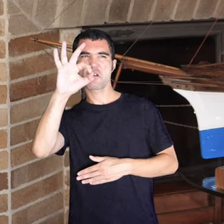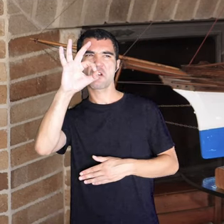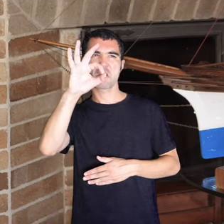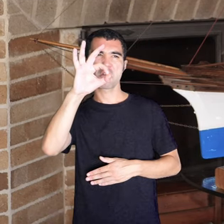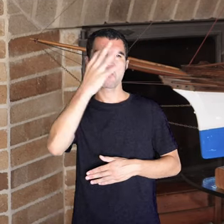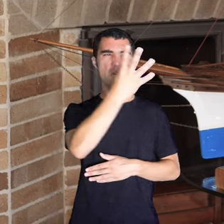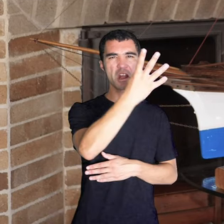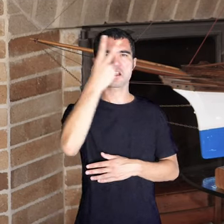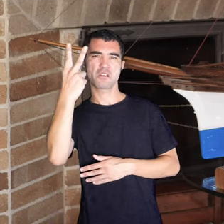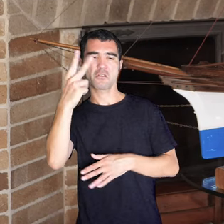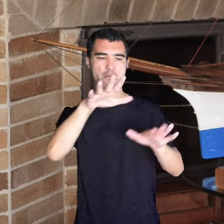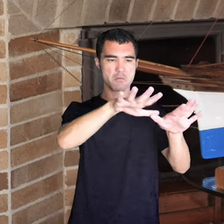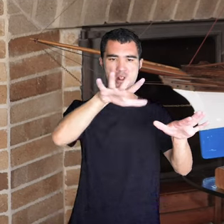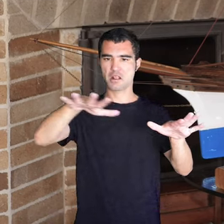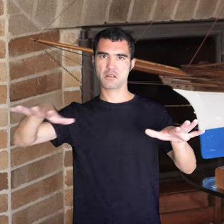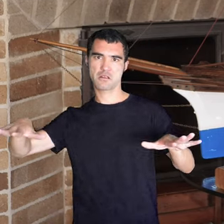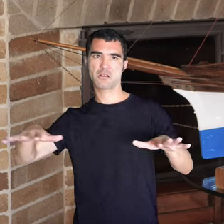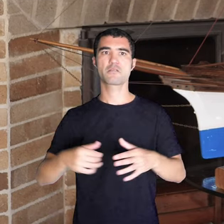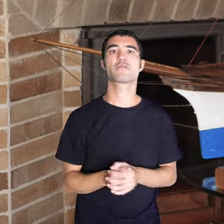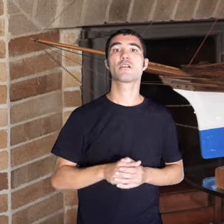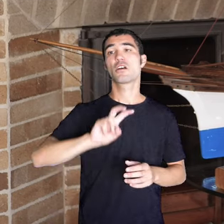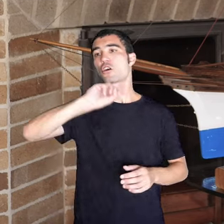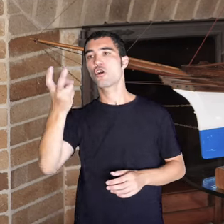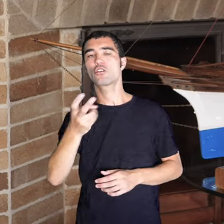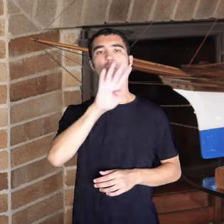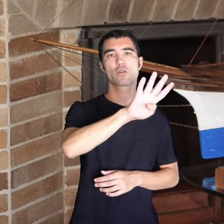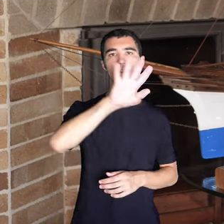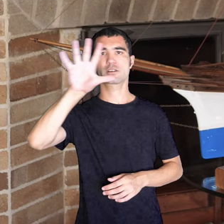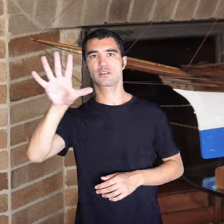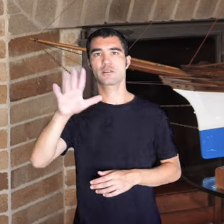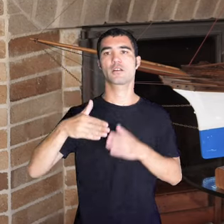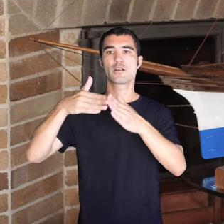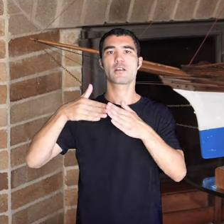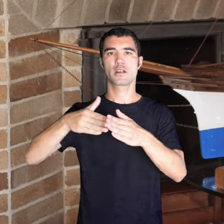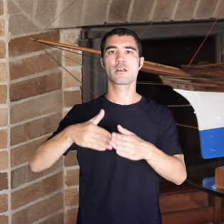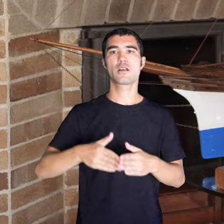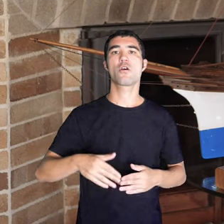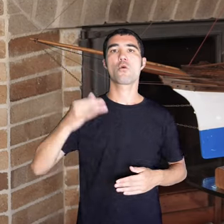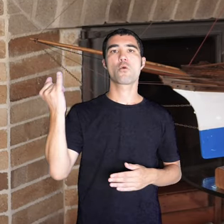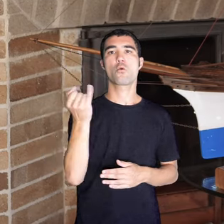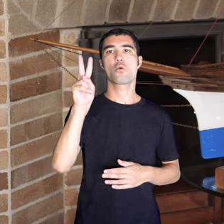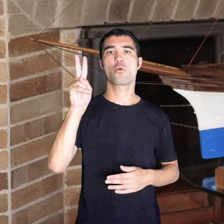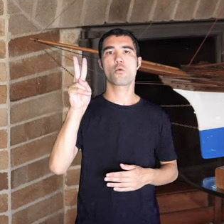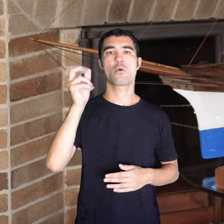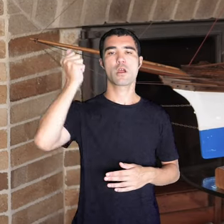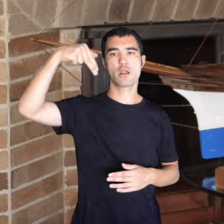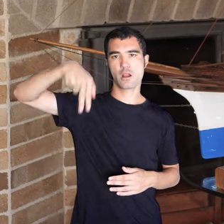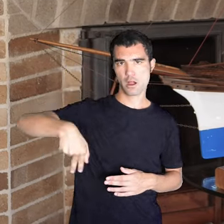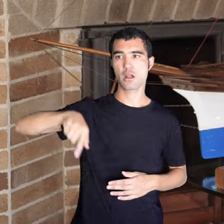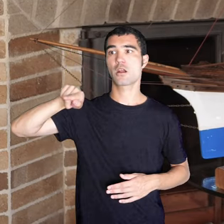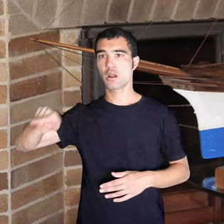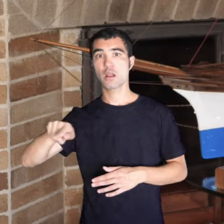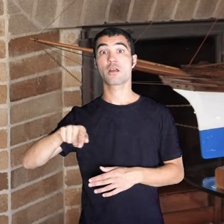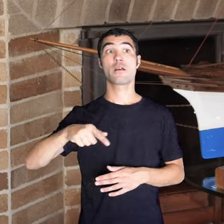42 pans, que era el Tino, i després un de 45, que va ser el Bartolomé Juan, aquests barcos els